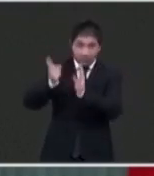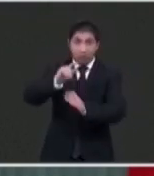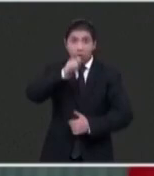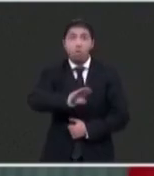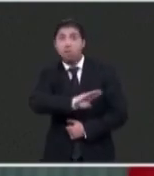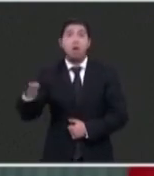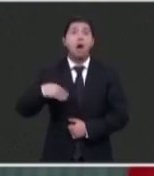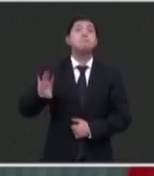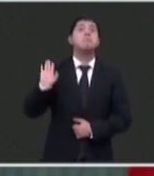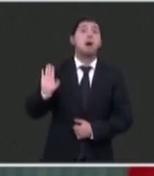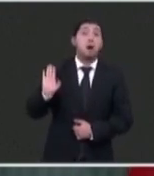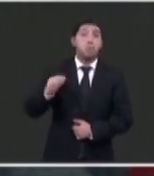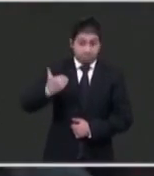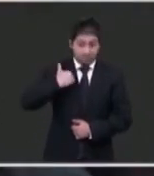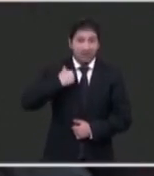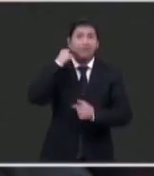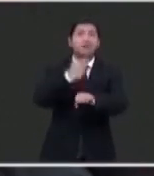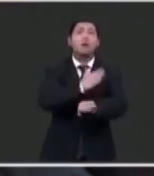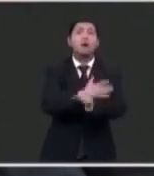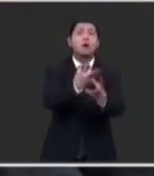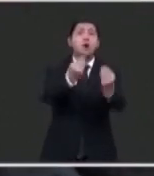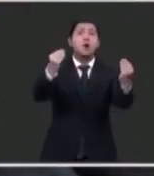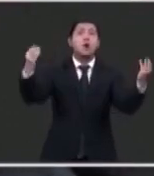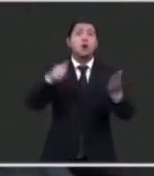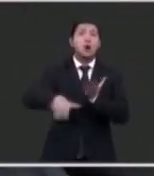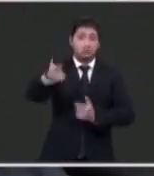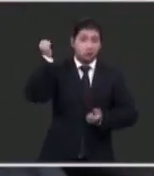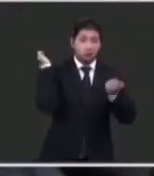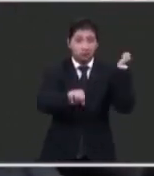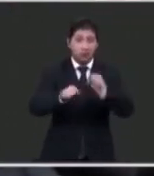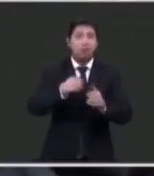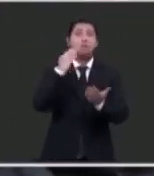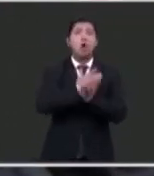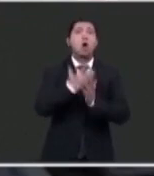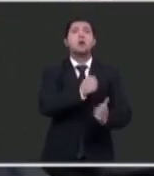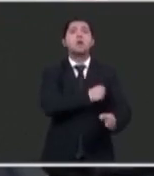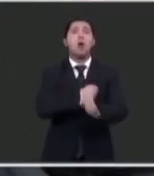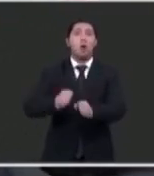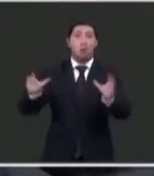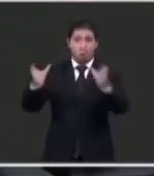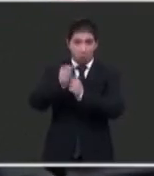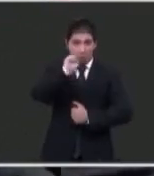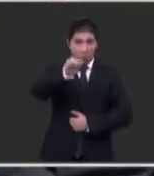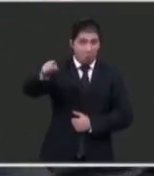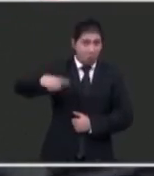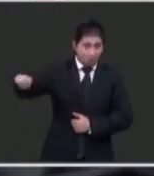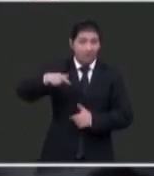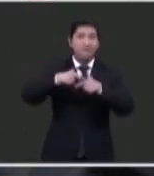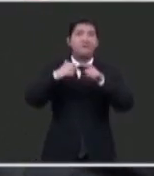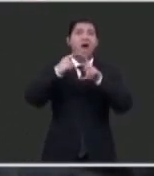istiyoruz binlerce vatandaşımızın canına kasteden bölücü örgüt mensuplarını ve